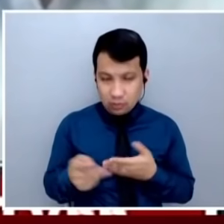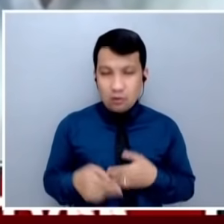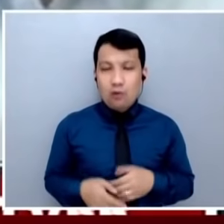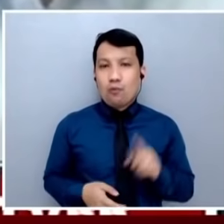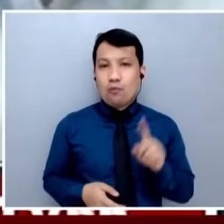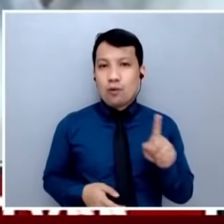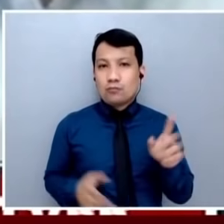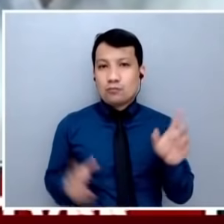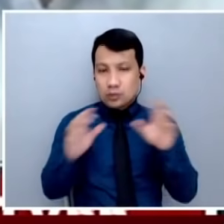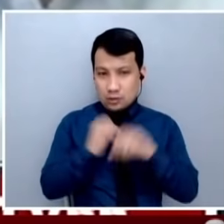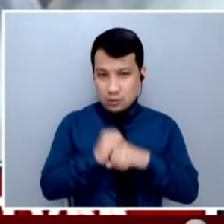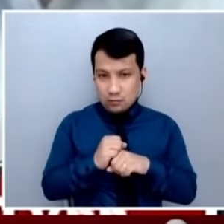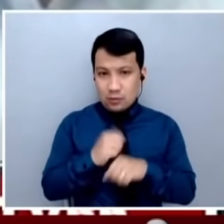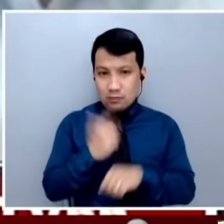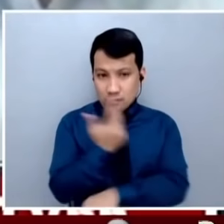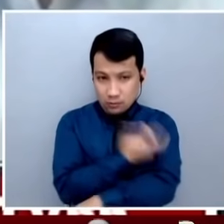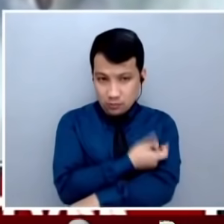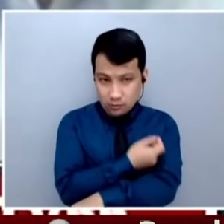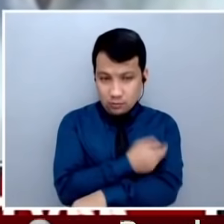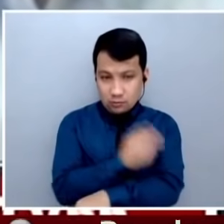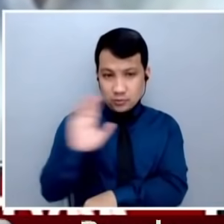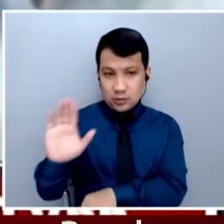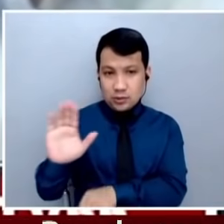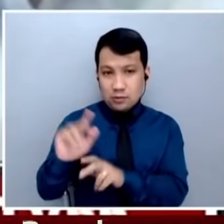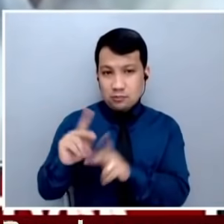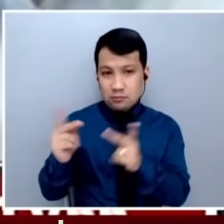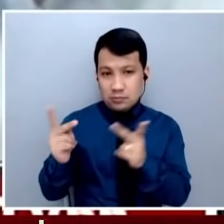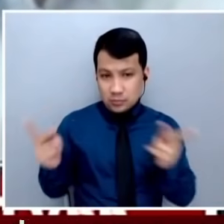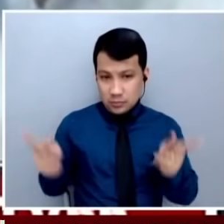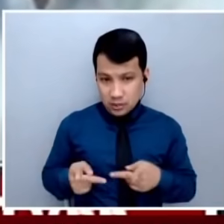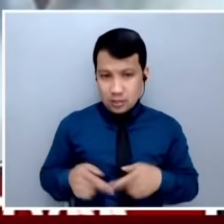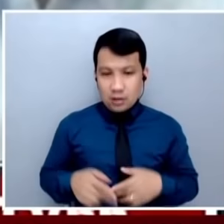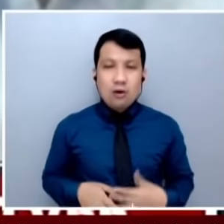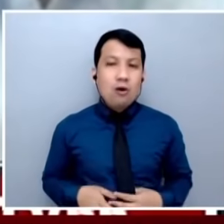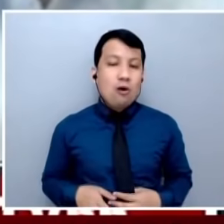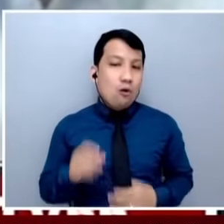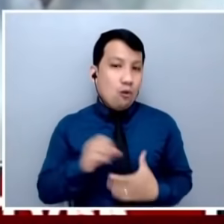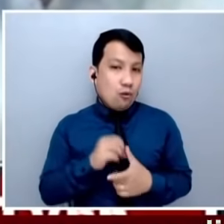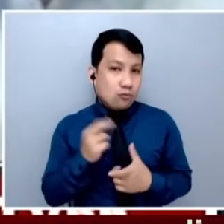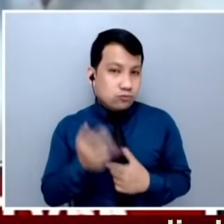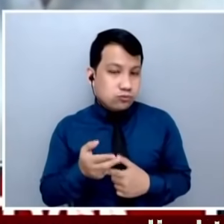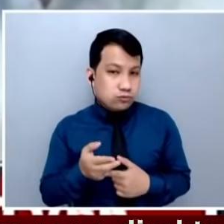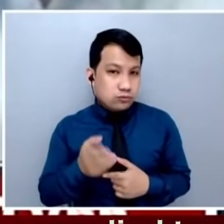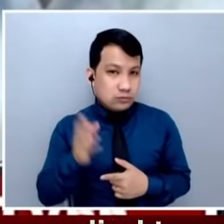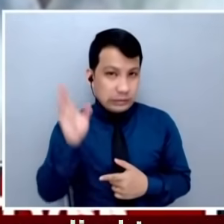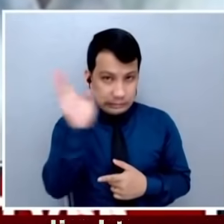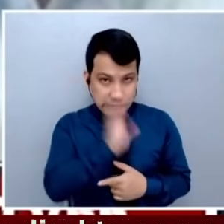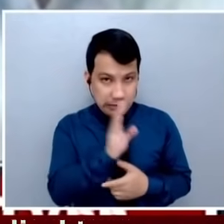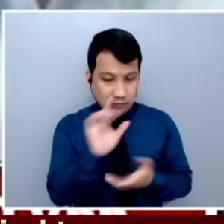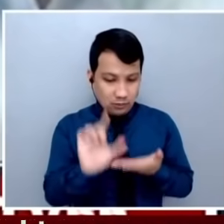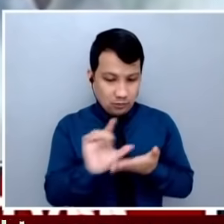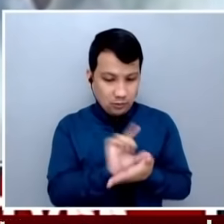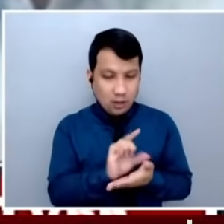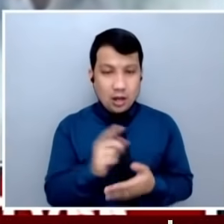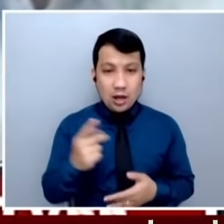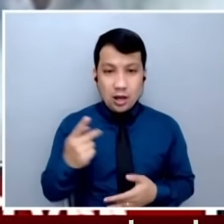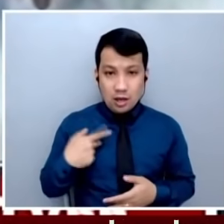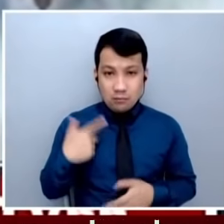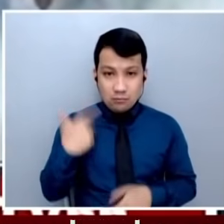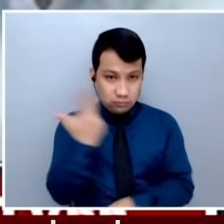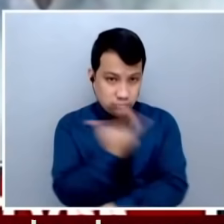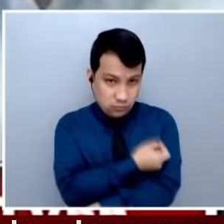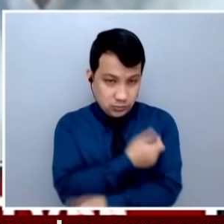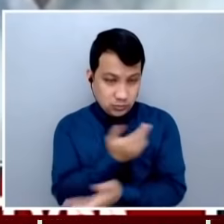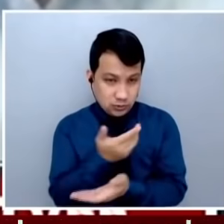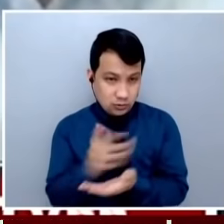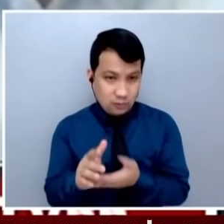i-ramp up ang pagbabakuna sa kanilang mga lugar o kaya naman nasiraan ng bakuna, no? Na nagkaroon ng vaccine wastage,